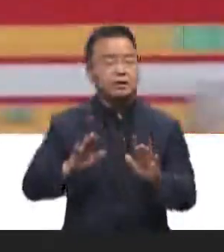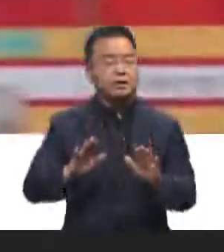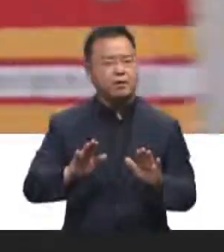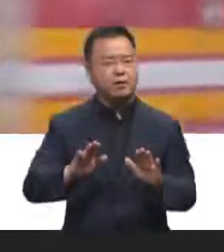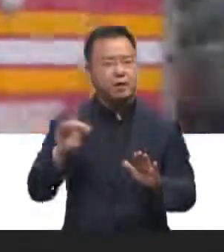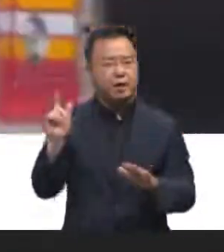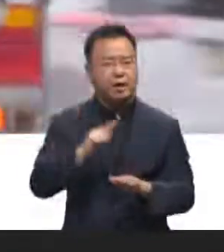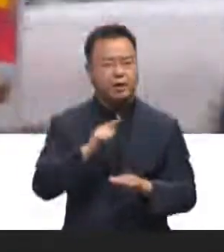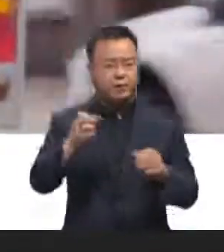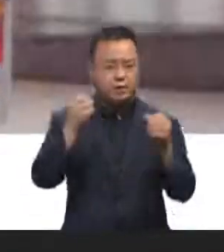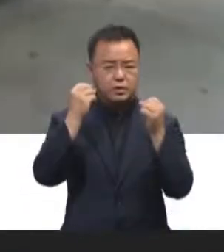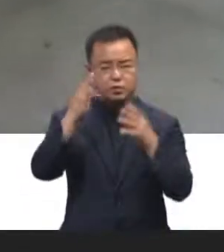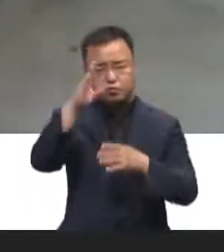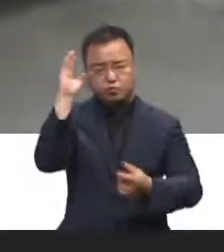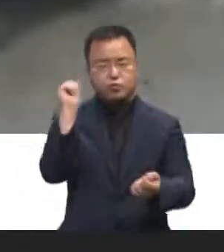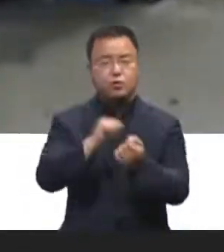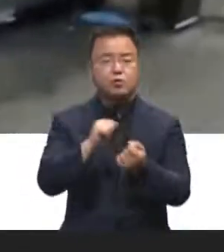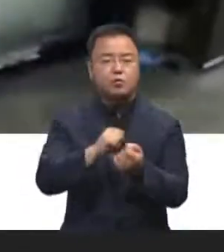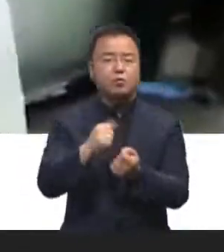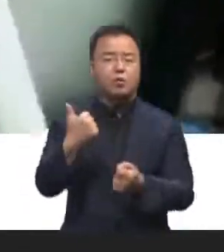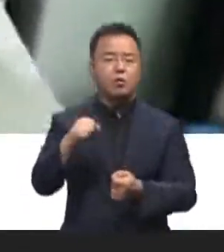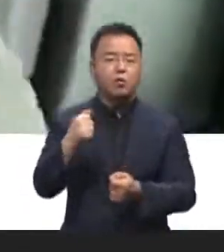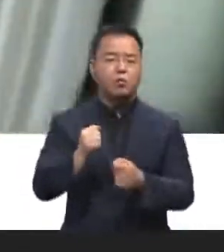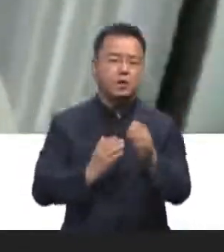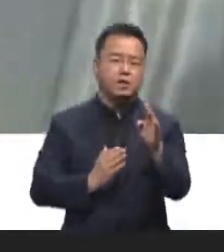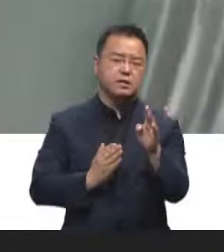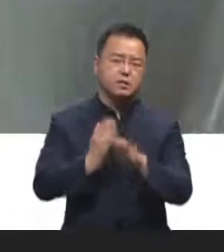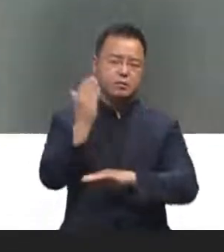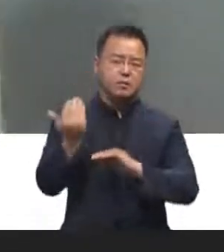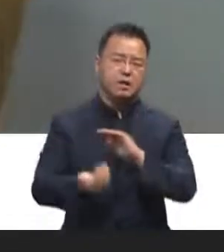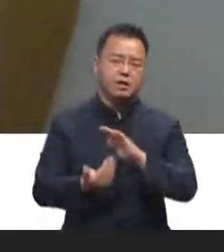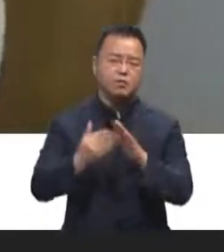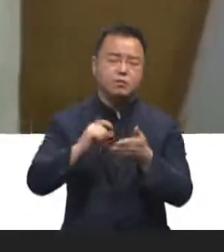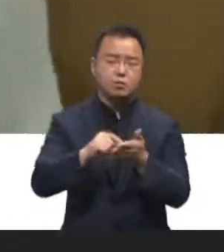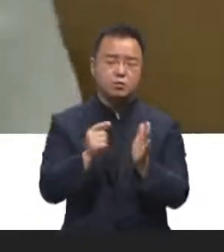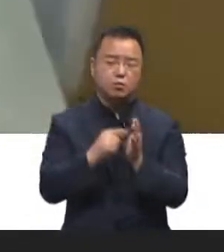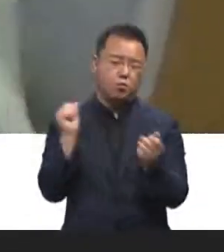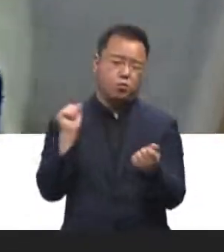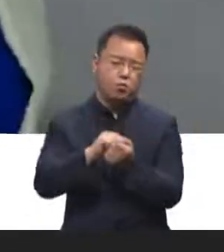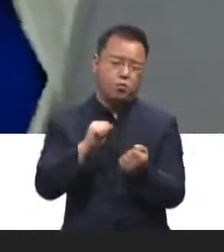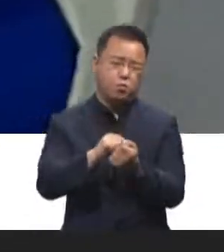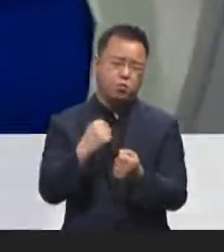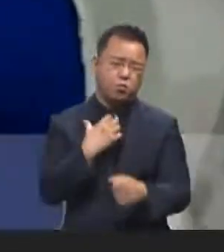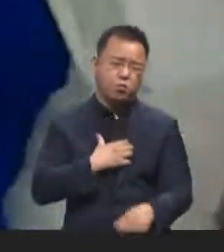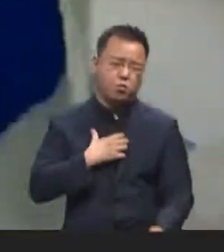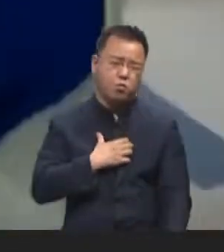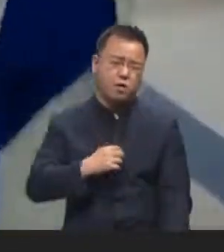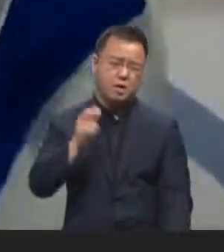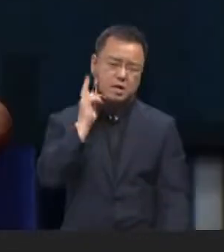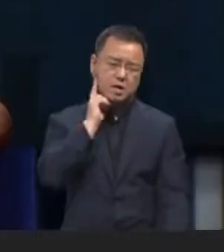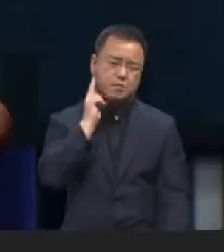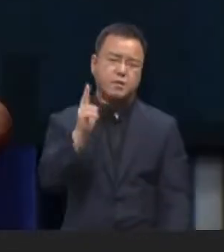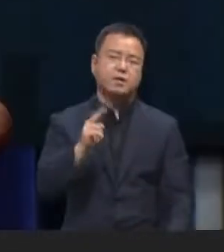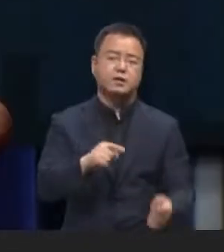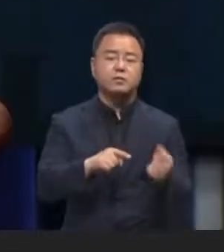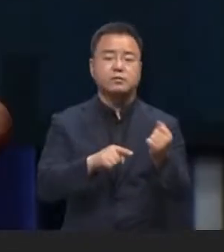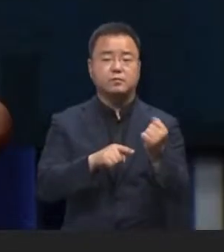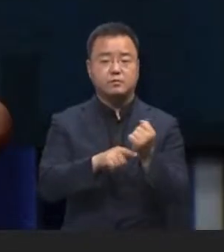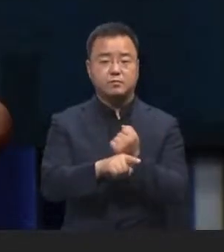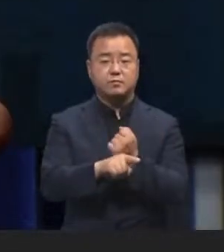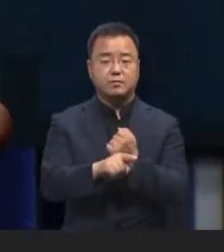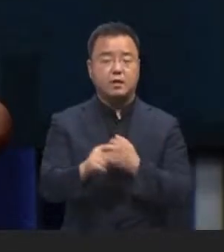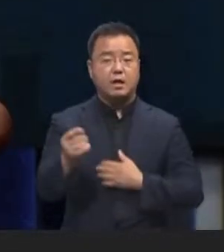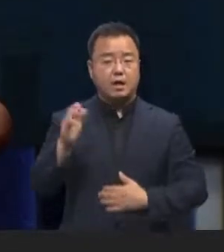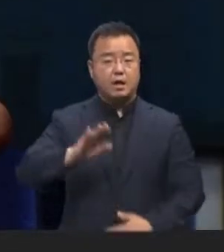확진 자가 5만 명을 넘어 최고치를 경신하는 등 감염 우려가 심각하다는 판단 때문입니다 하지만 트럼프